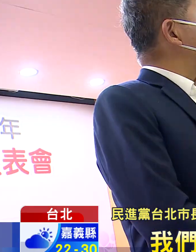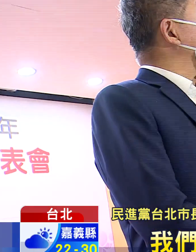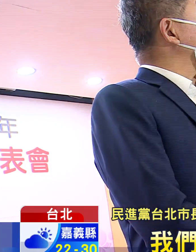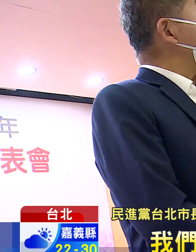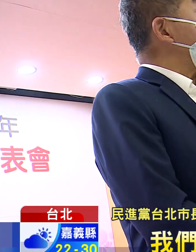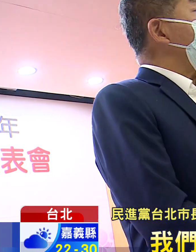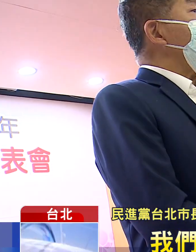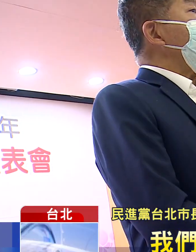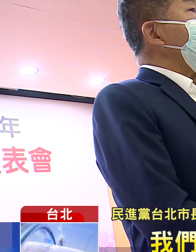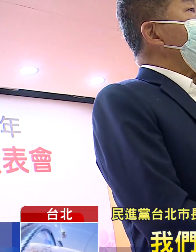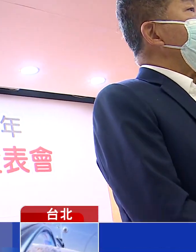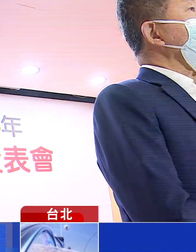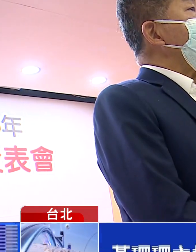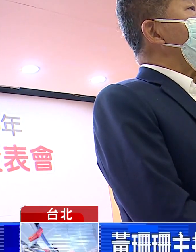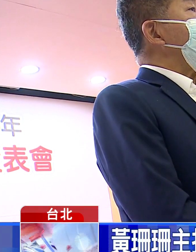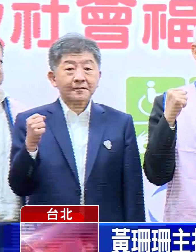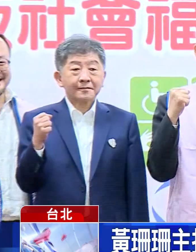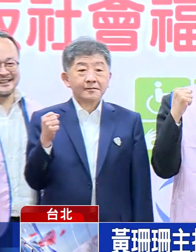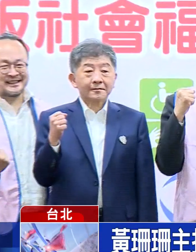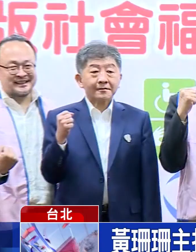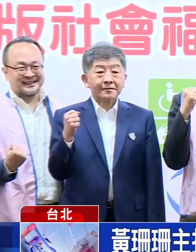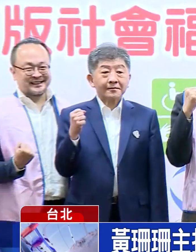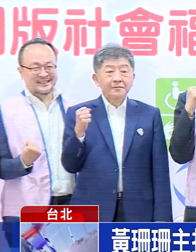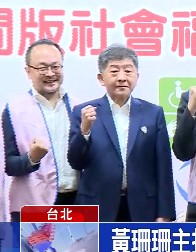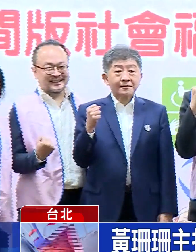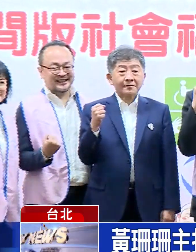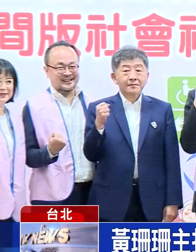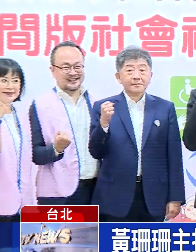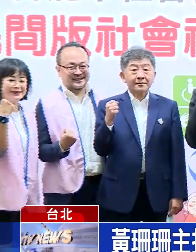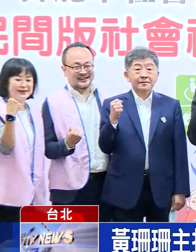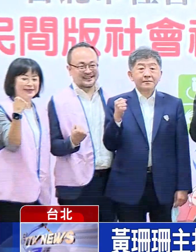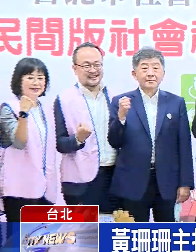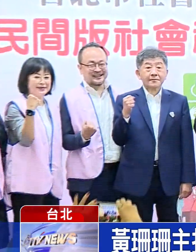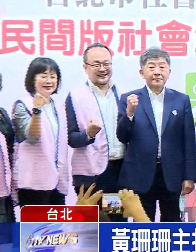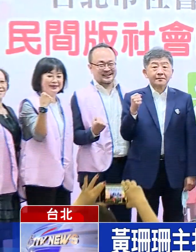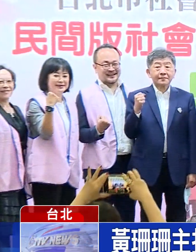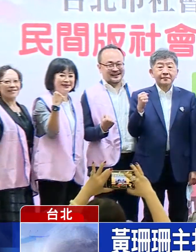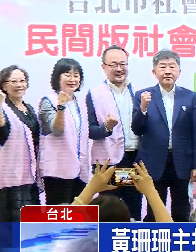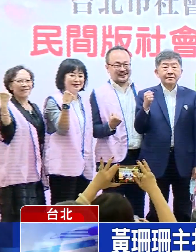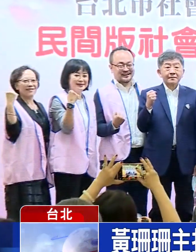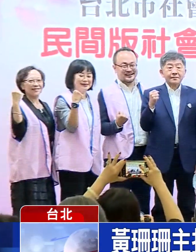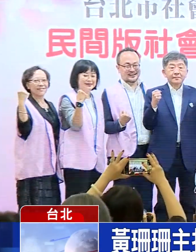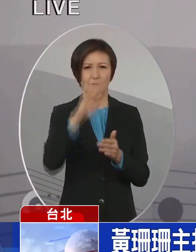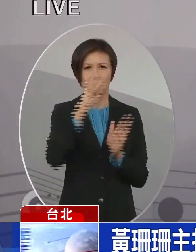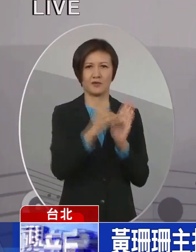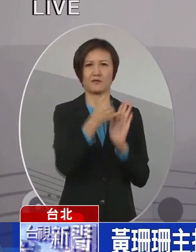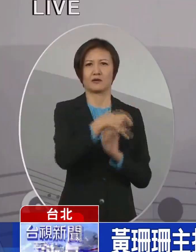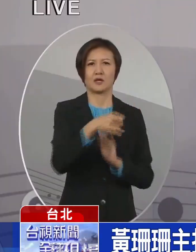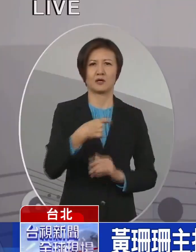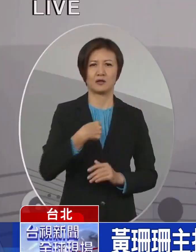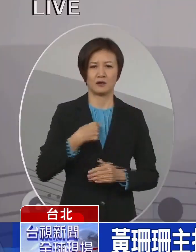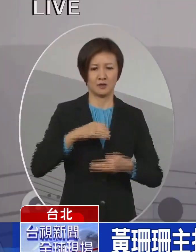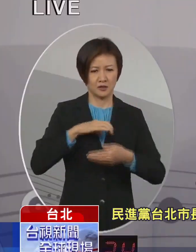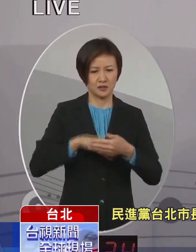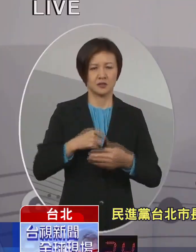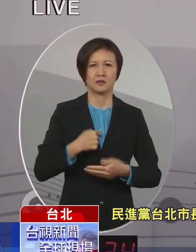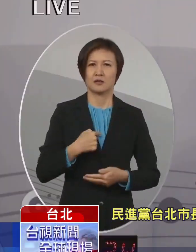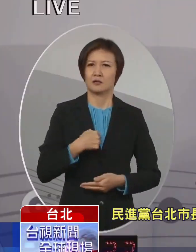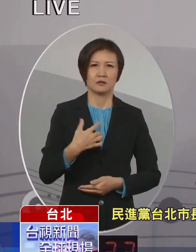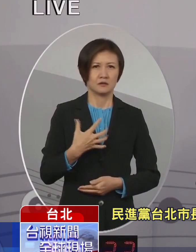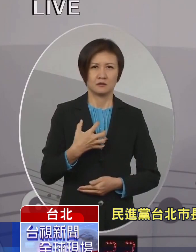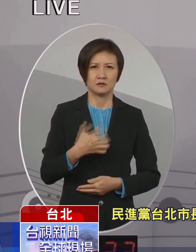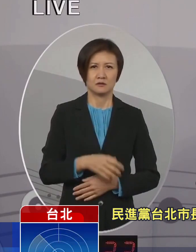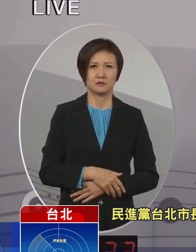见发表会，没有安排辩论，陈时中隔空质问，也在为防疫问题跟蒋万安杠上。 我心也是蛮痛